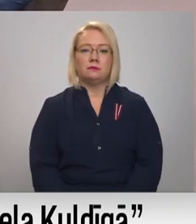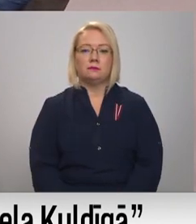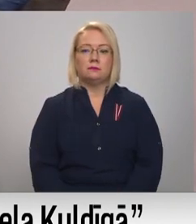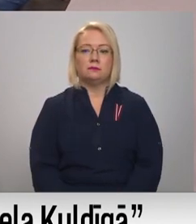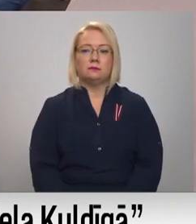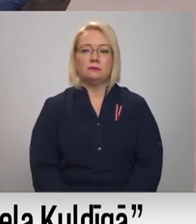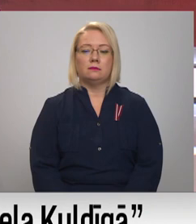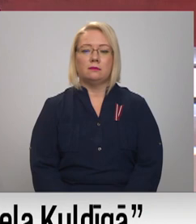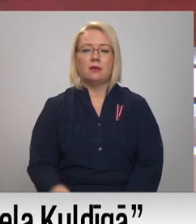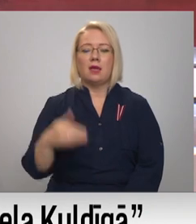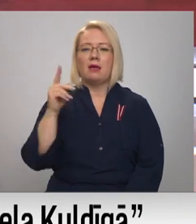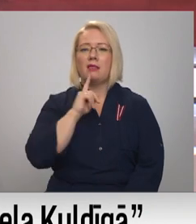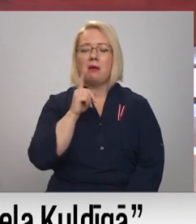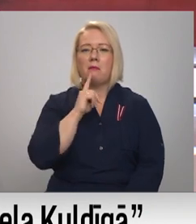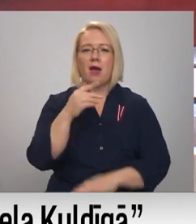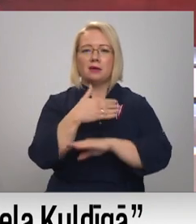Liepājas jau Kuldīgā.